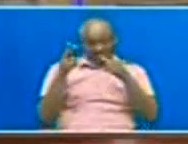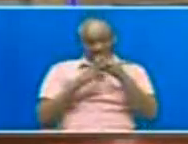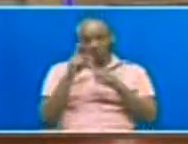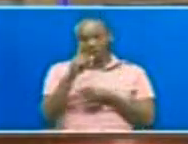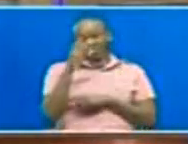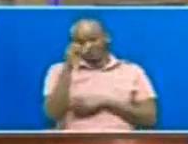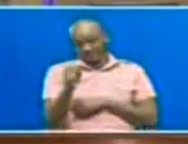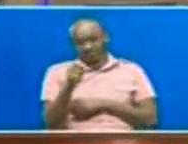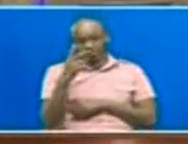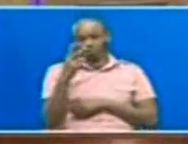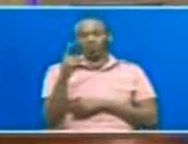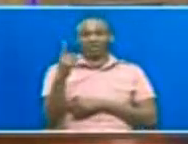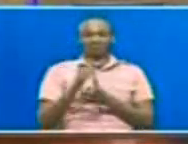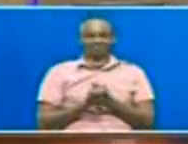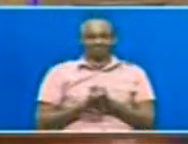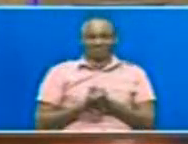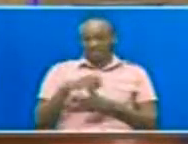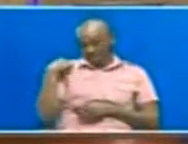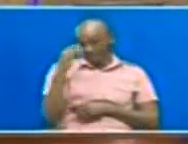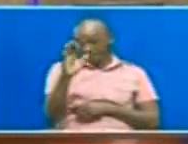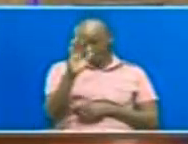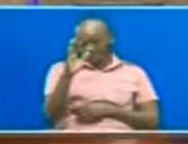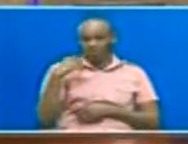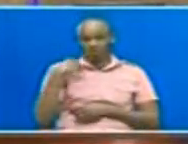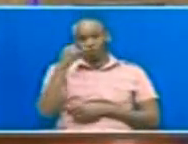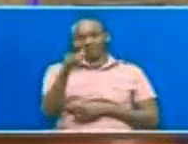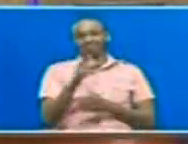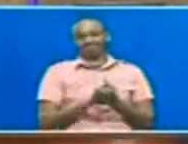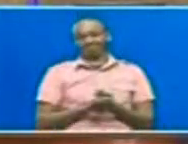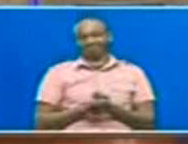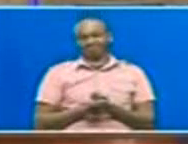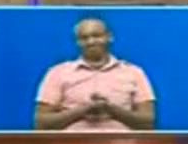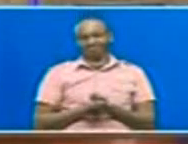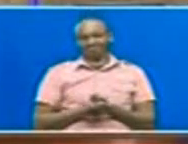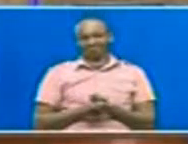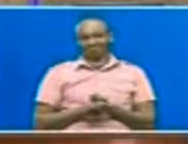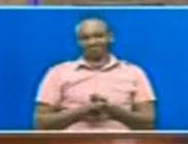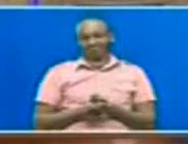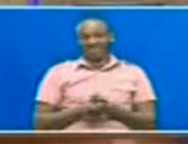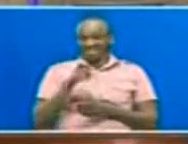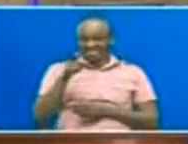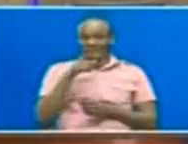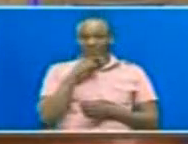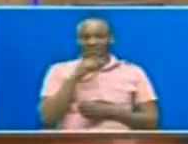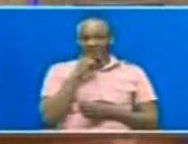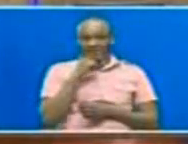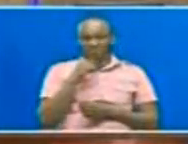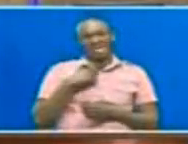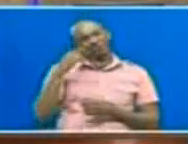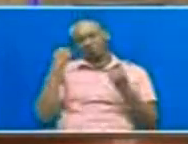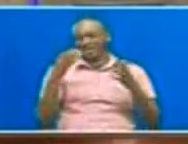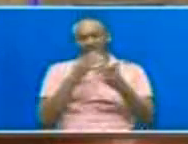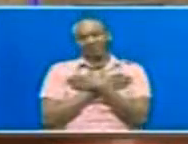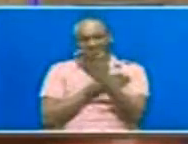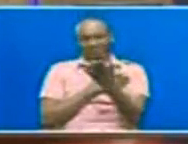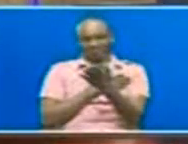0722-771-521 as Joe Kadenge's cell phone number. Give him a call. Yeah. Better yet, give him a helping hand. This is I think I've got so many friends. You